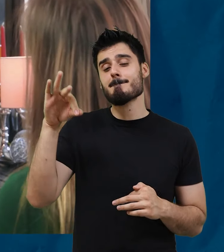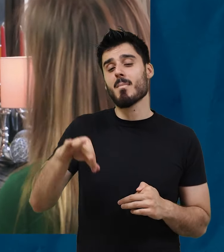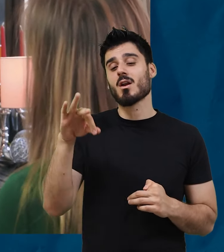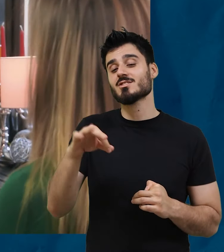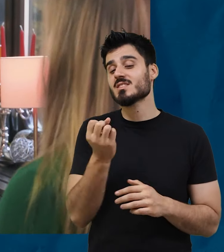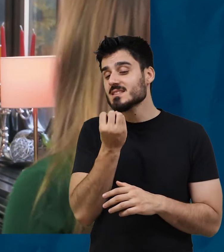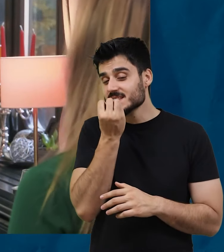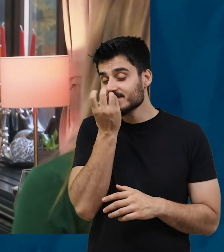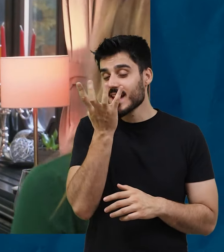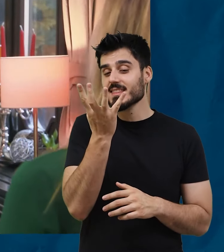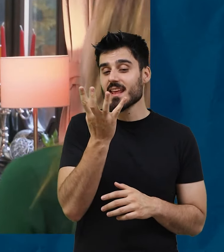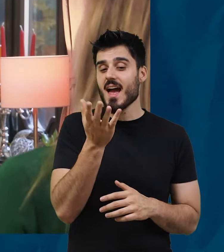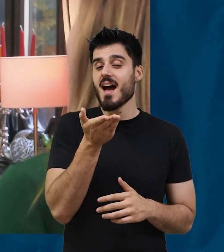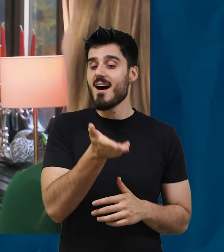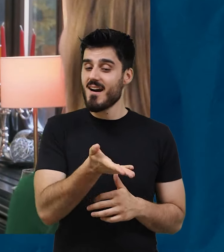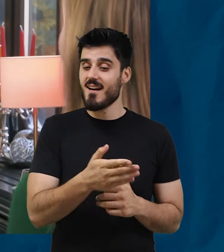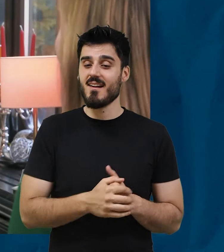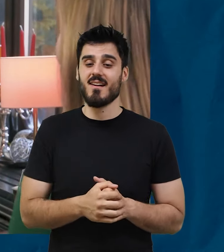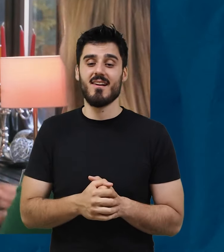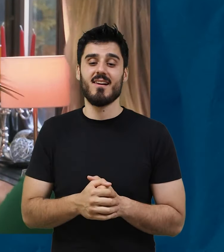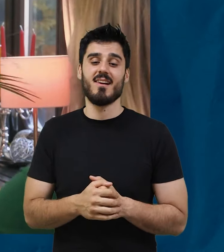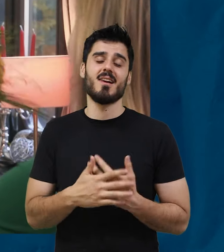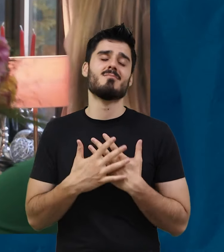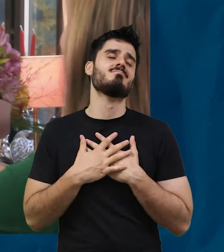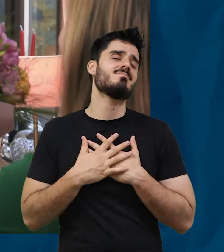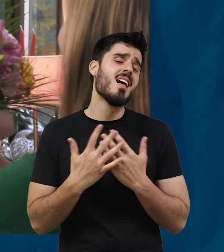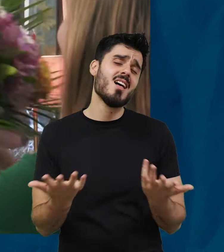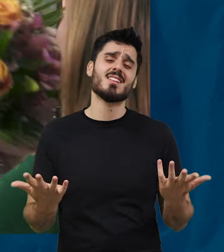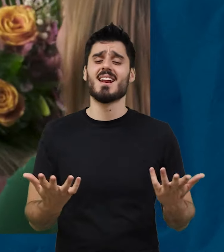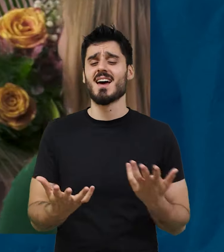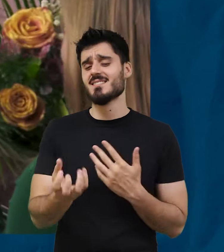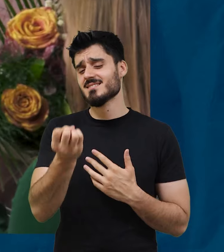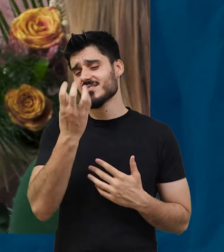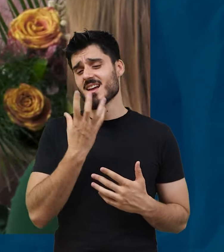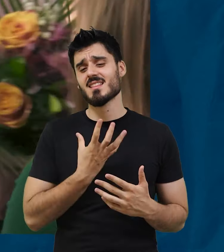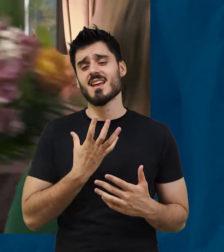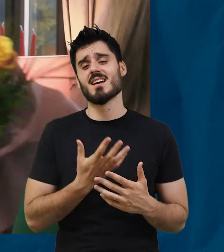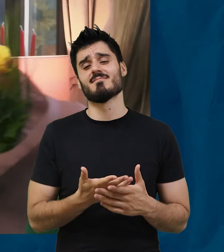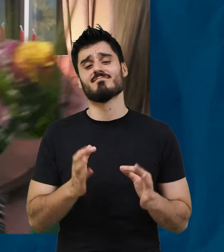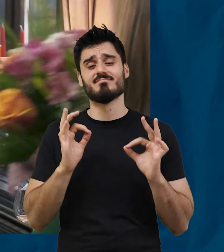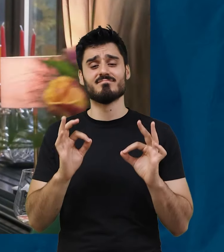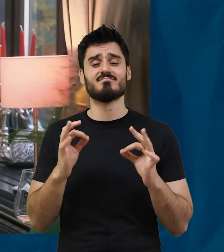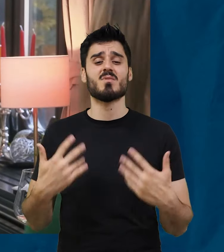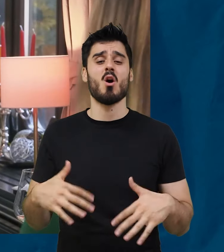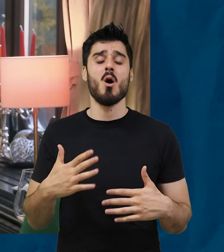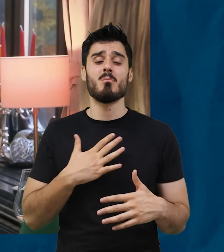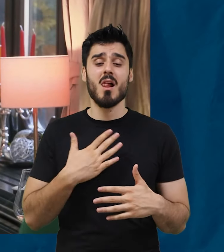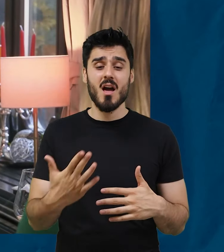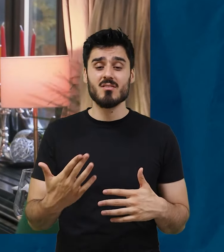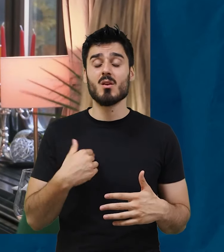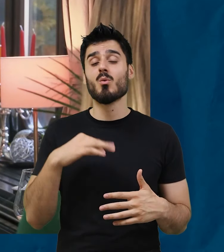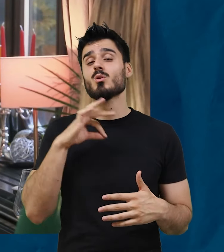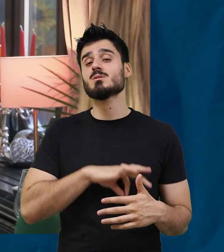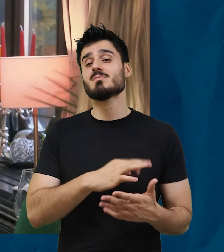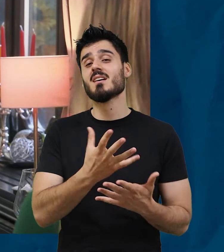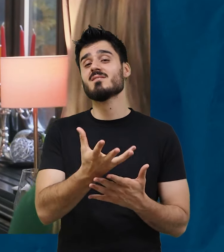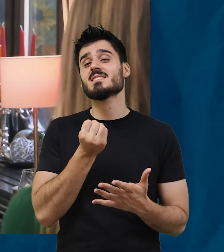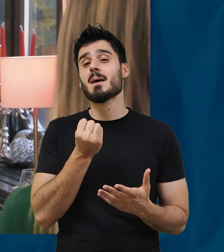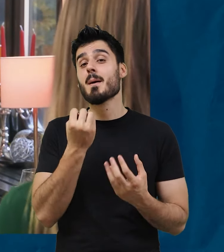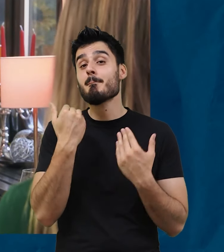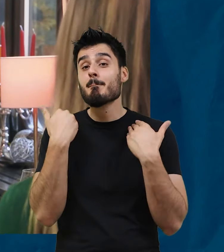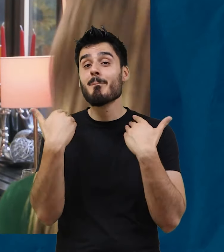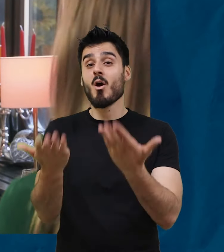невероятни цветя за нея. Ау. Любов, те са за теб. Много ти благодаря. Успях да взема и